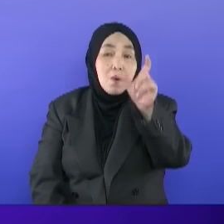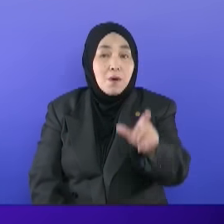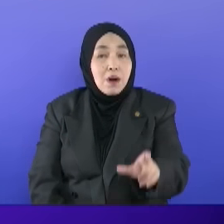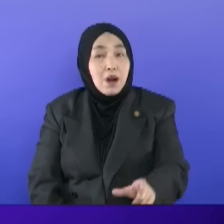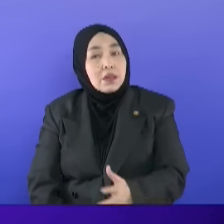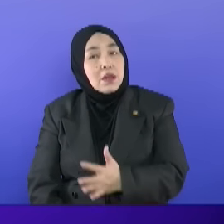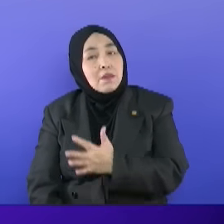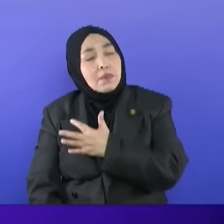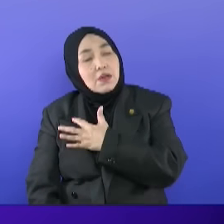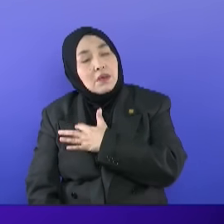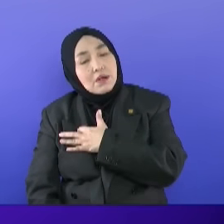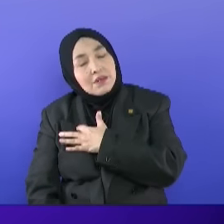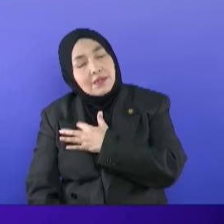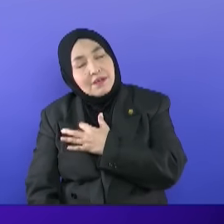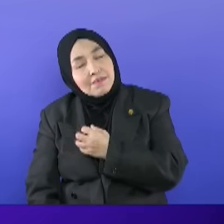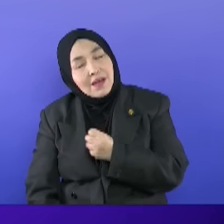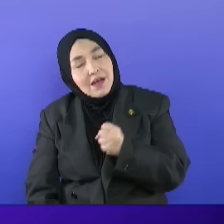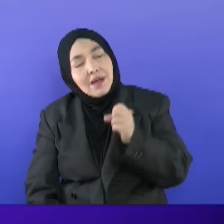yumminuna